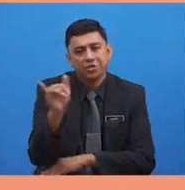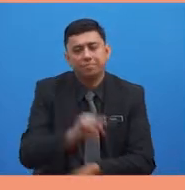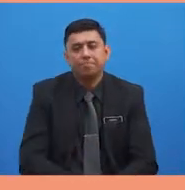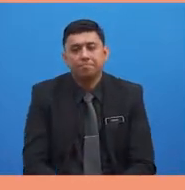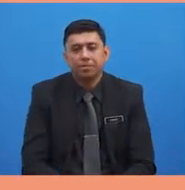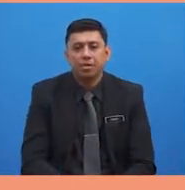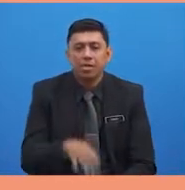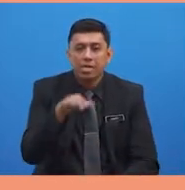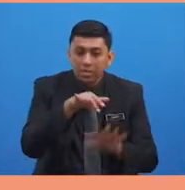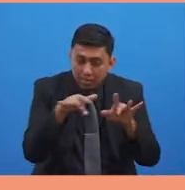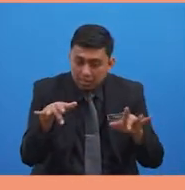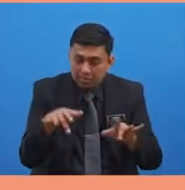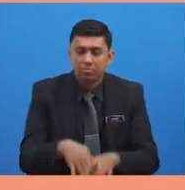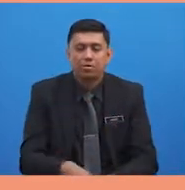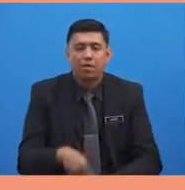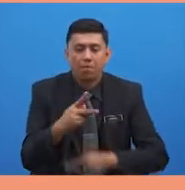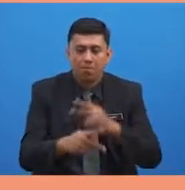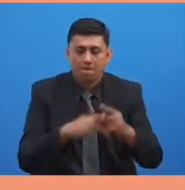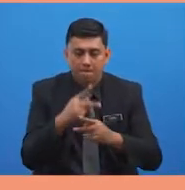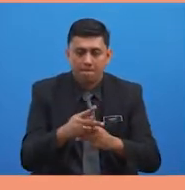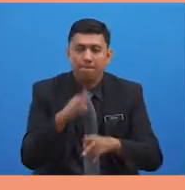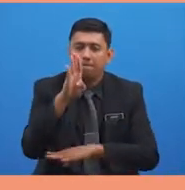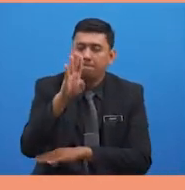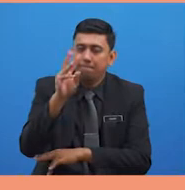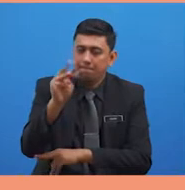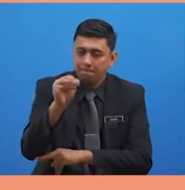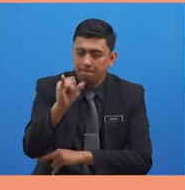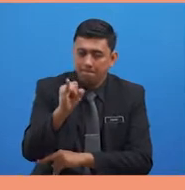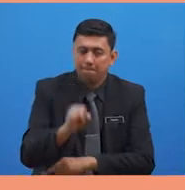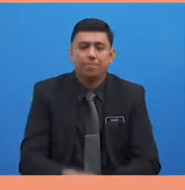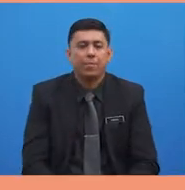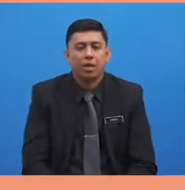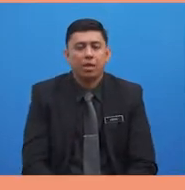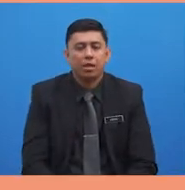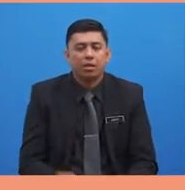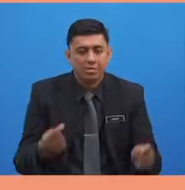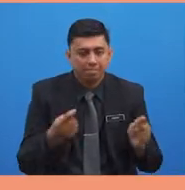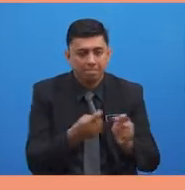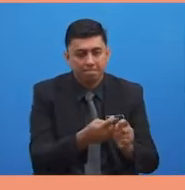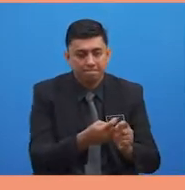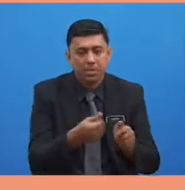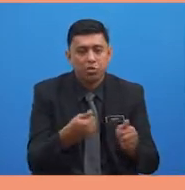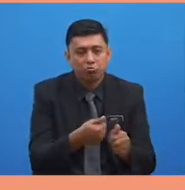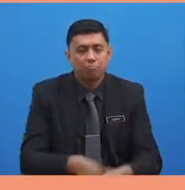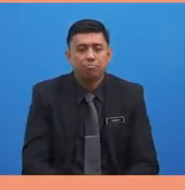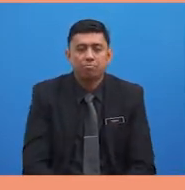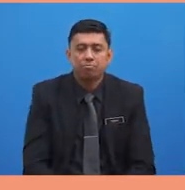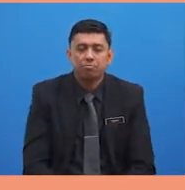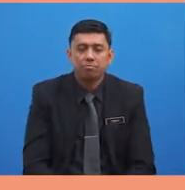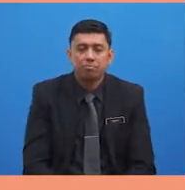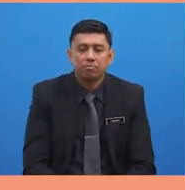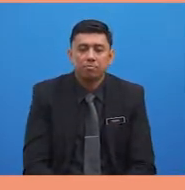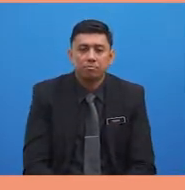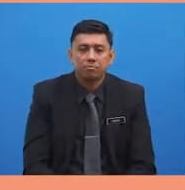Seterusnya, taipkan proses mengira BMI seperti berikut. Tinggi